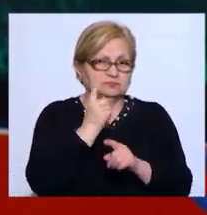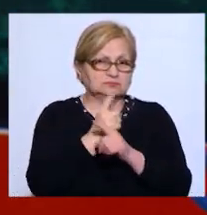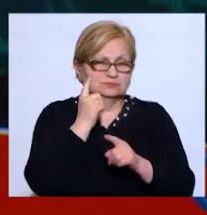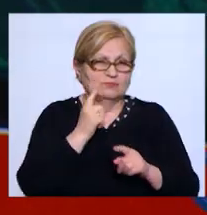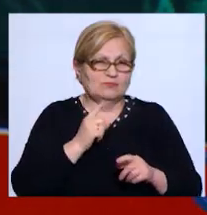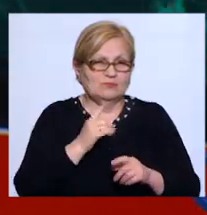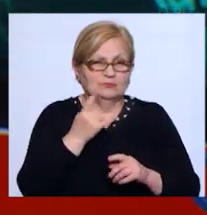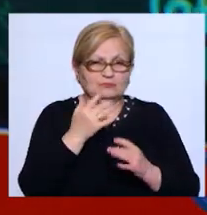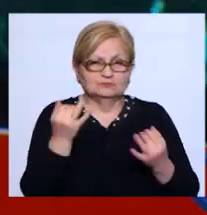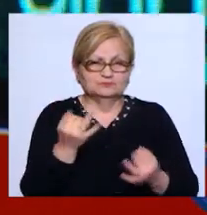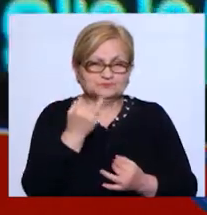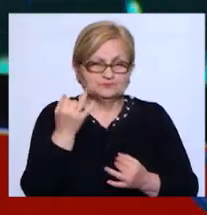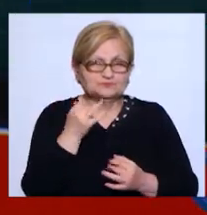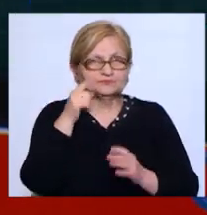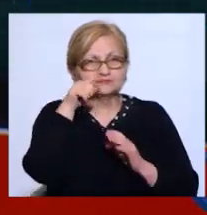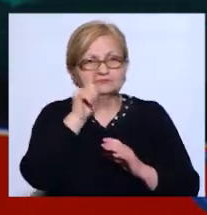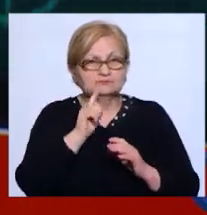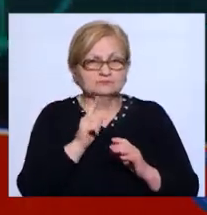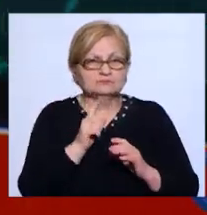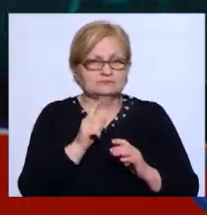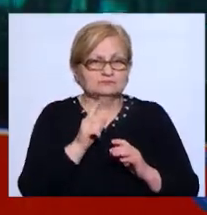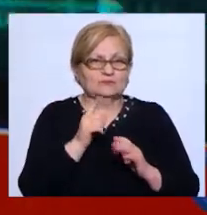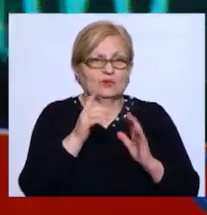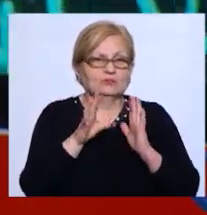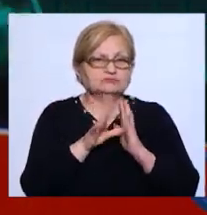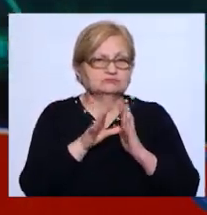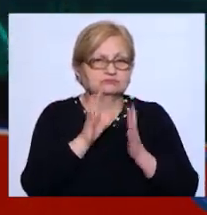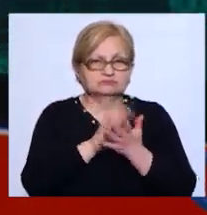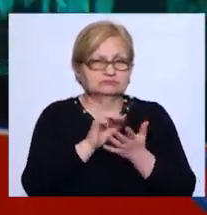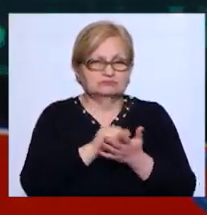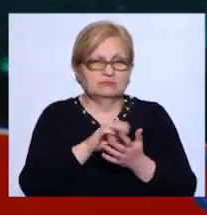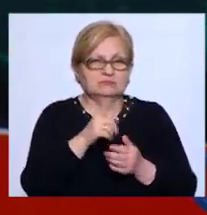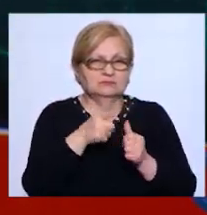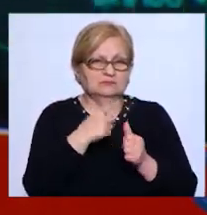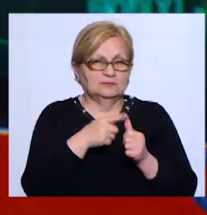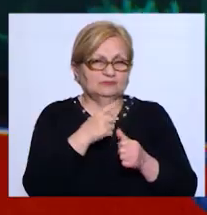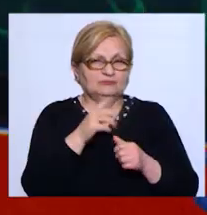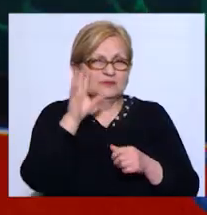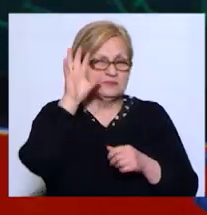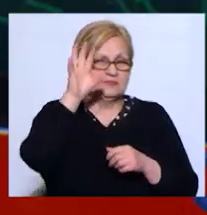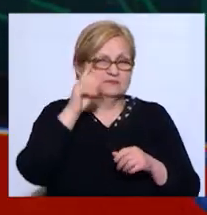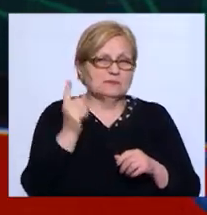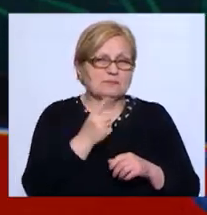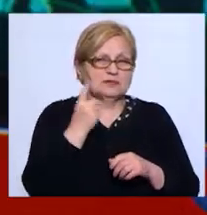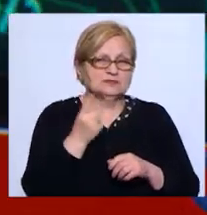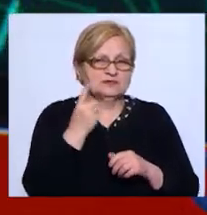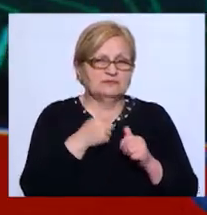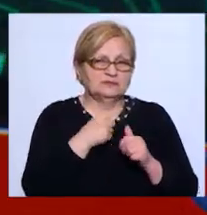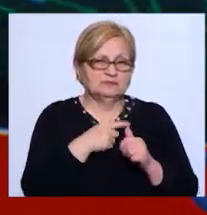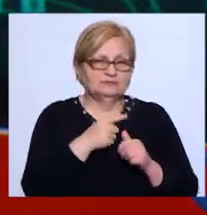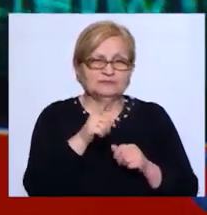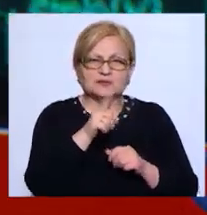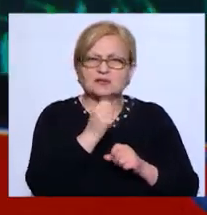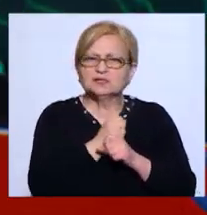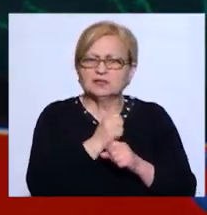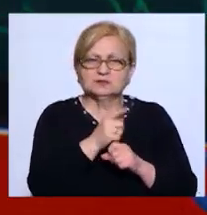ბავშვებს ხო ყველაფერი აინტერესებს, იქ რა არის და როგორ არის და რო არ დაეზიანებინათ, რო არ გაეფუჭებინათ, ამიტომ ზემოთ ეკიდა ხოლმე. რას აკეთებდა